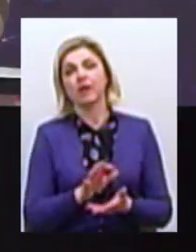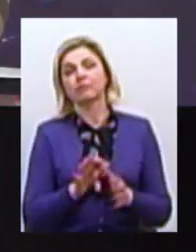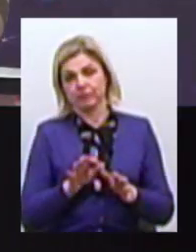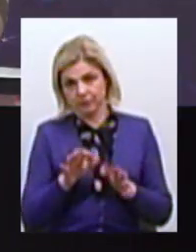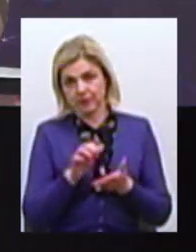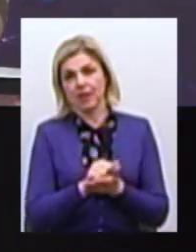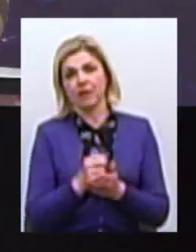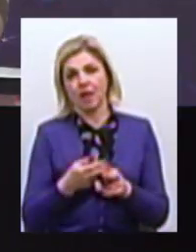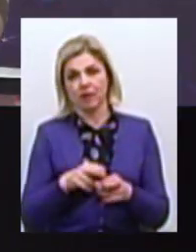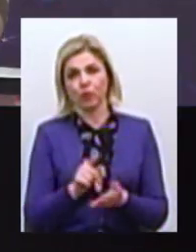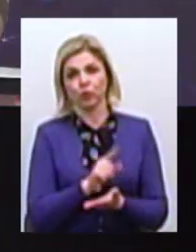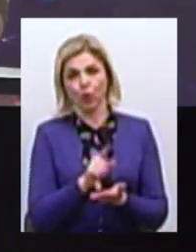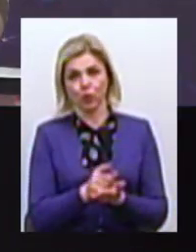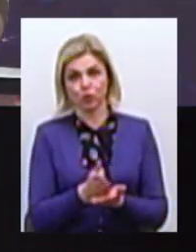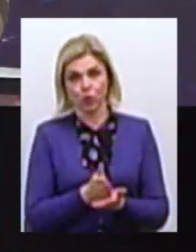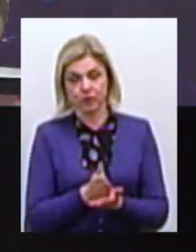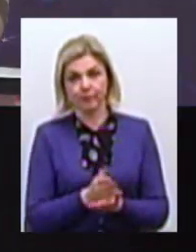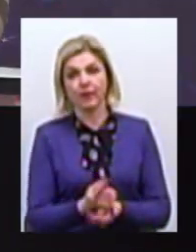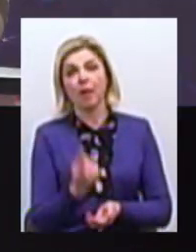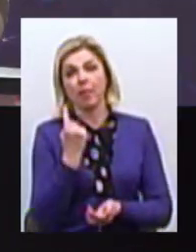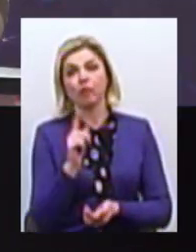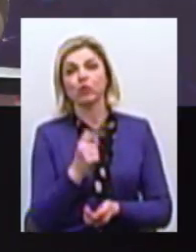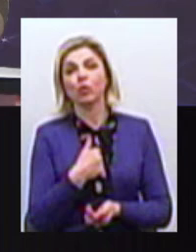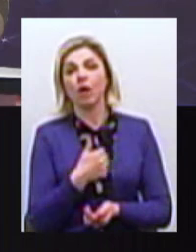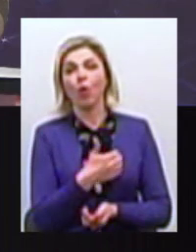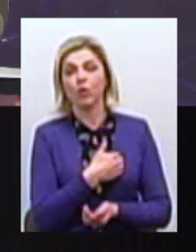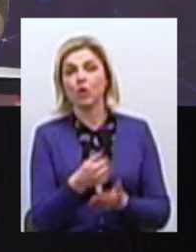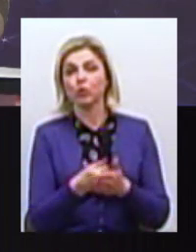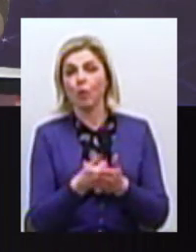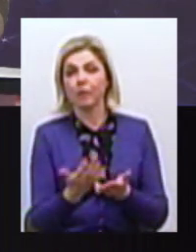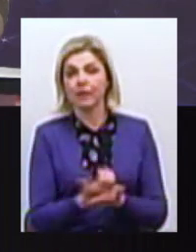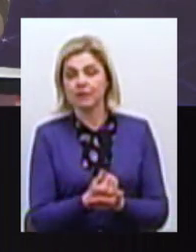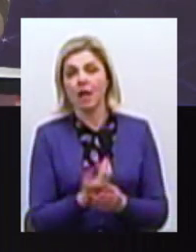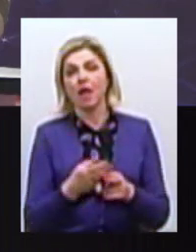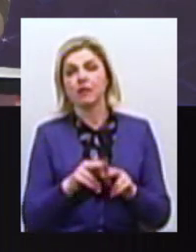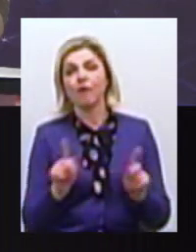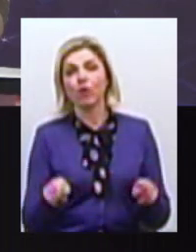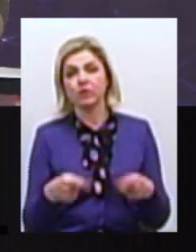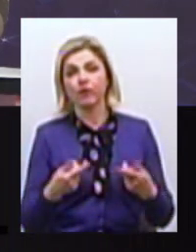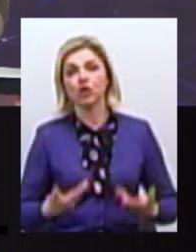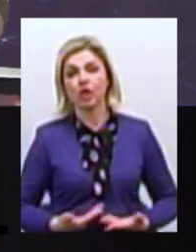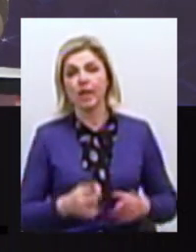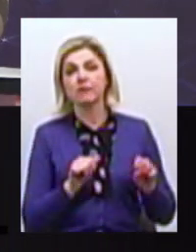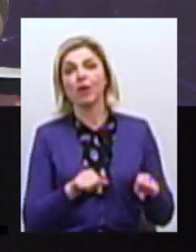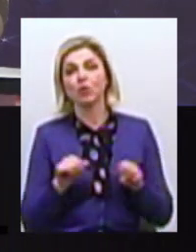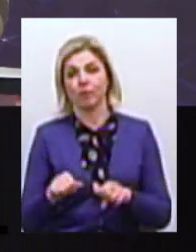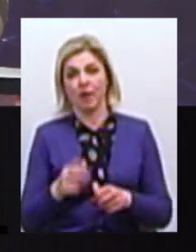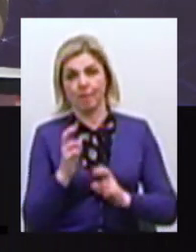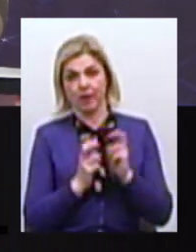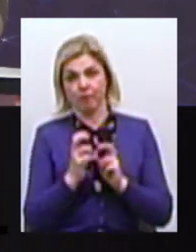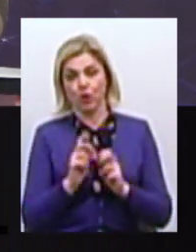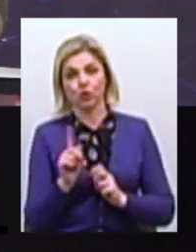должность. Первое, чего я хотел добиться, это было восстановление жизнеспособности предприятия. То, что я увидел по